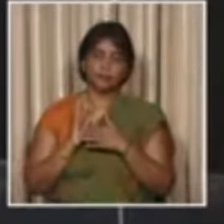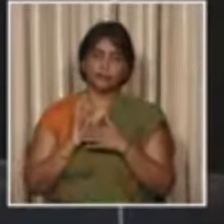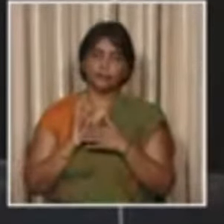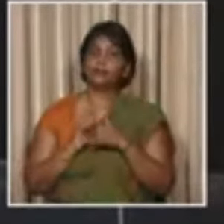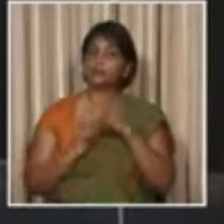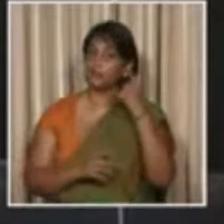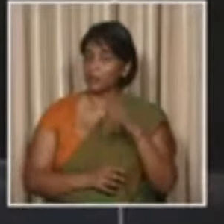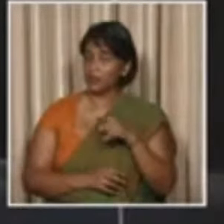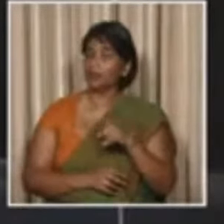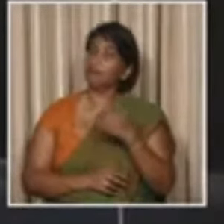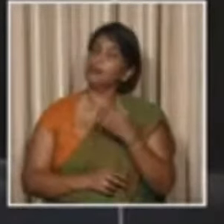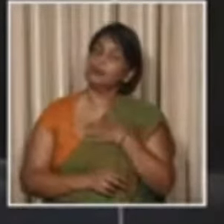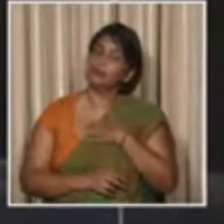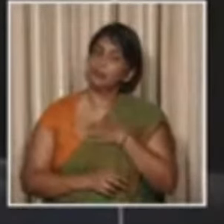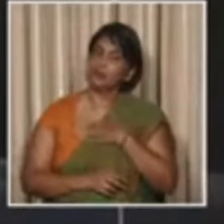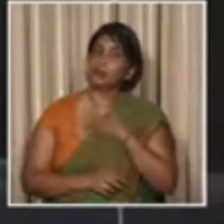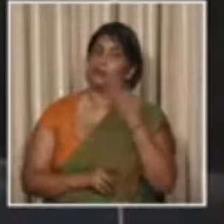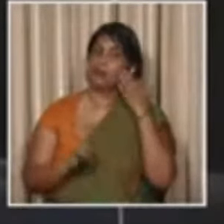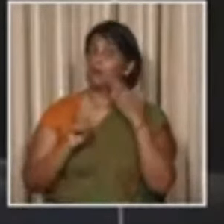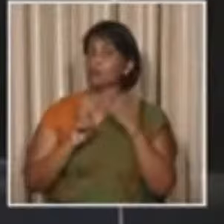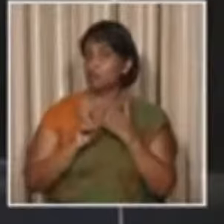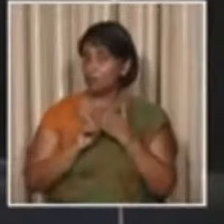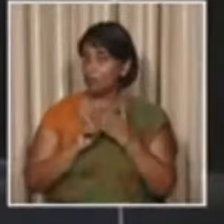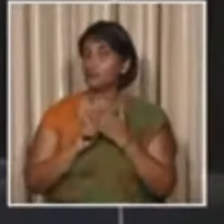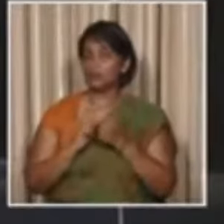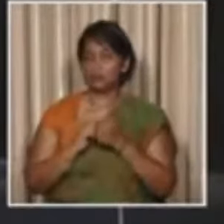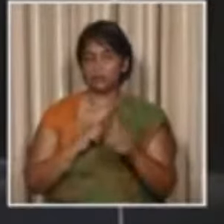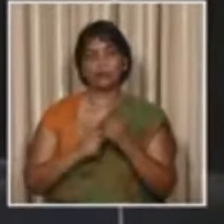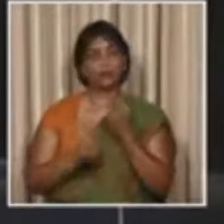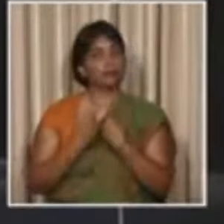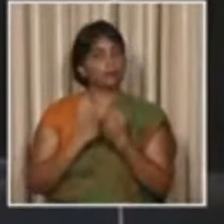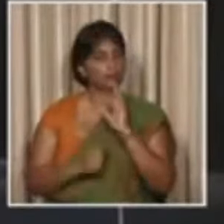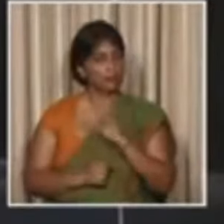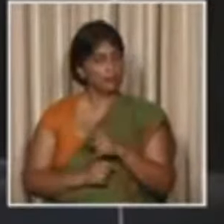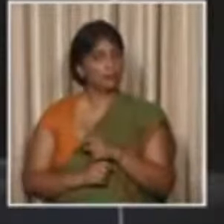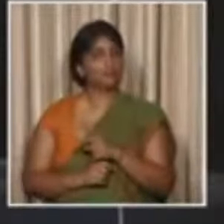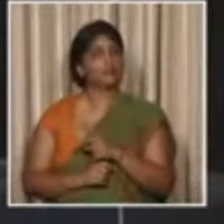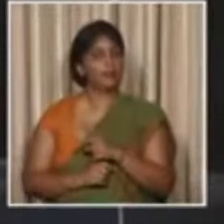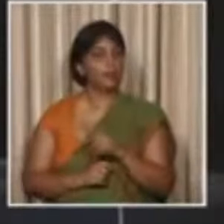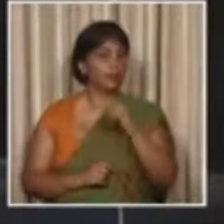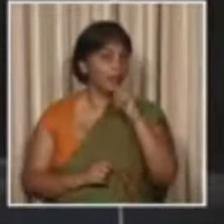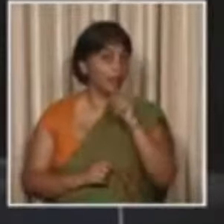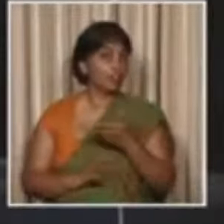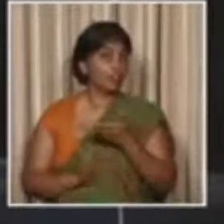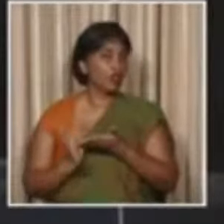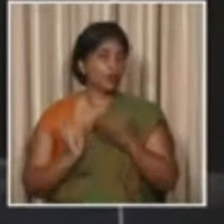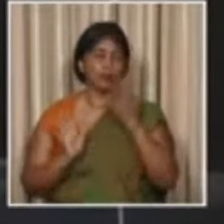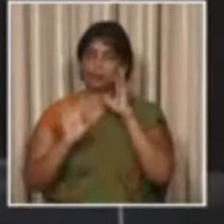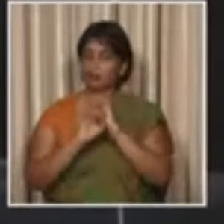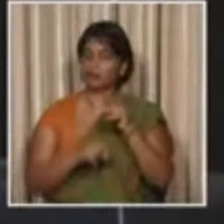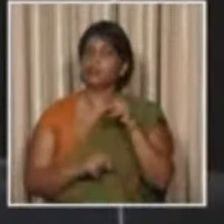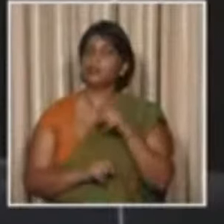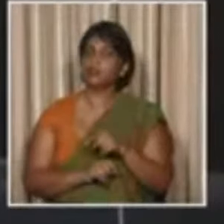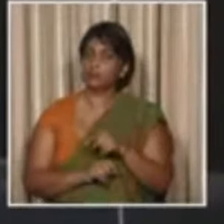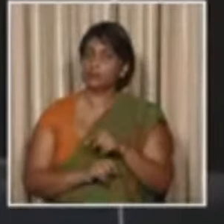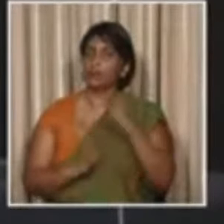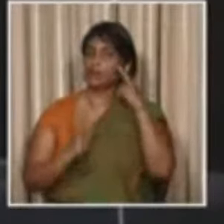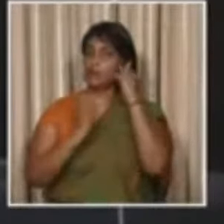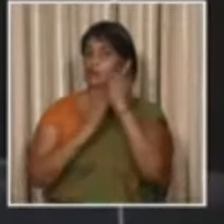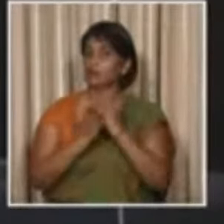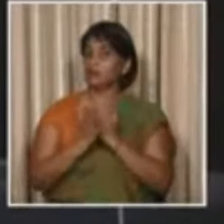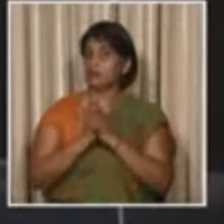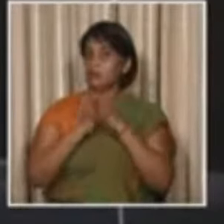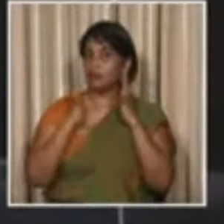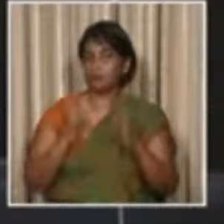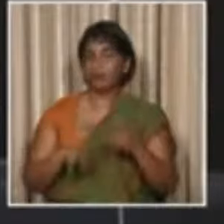වෙන්නේ ඒක නිසා අපි මේ පිළිබඳව සංවේදී වෙන්න ඕනේ පරීක්ෂා වෙන්න ඕනේ සත්‍ය තත්ත්වය හෙළිදරව් කරගන්න ඕනේ මේ කරුණු ගණනාවක් දැන්